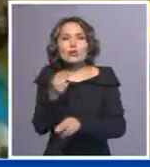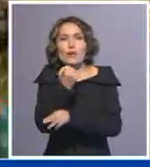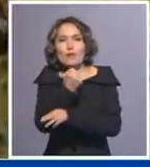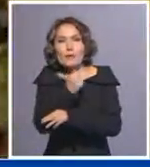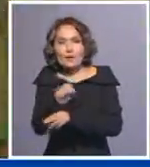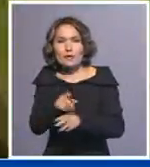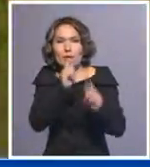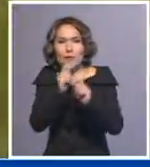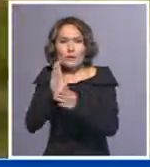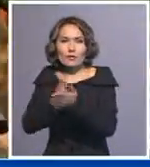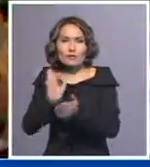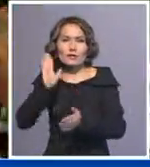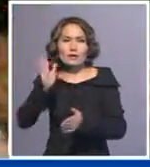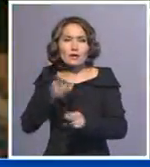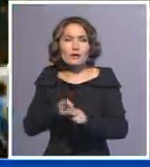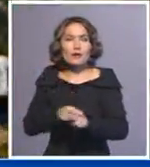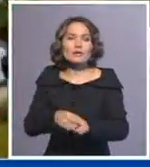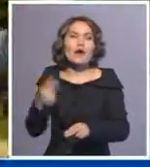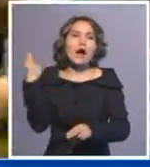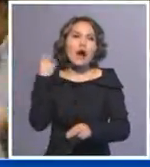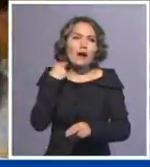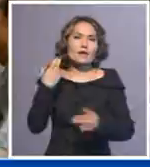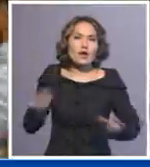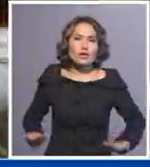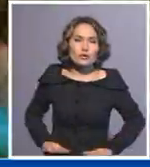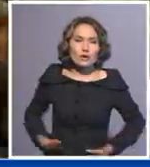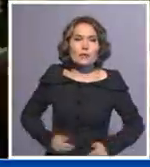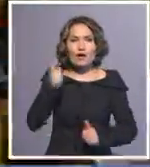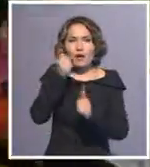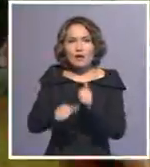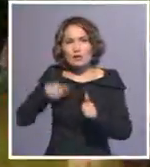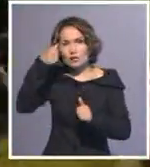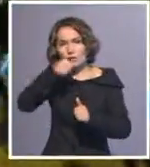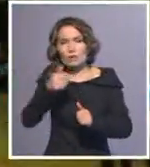жыл бұрын тыйым салынған болатын. Дегенмен Англия тұрғындары шараны үзбей өткізуді жөн көрген.